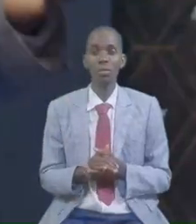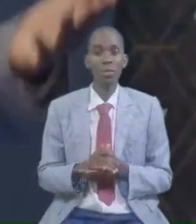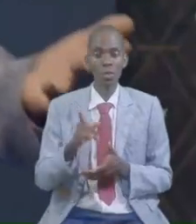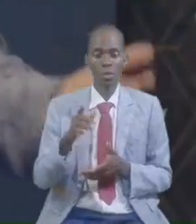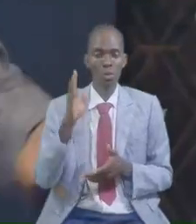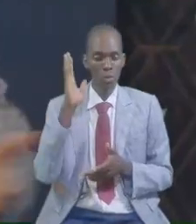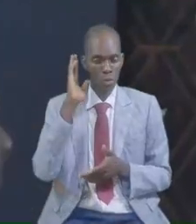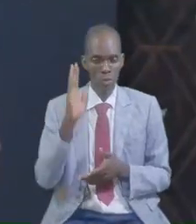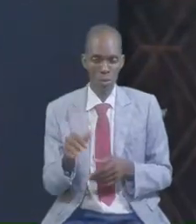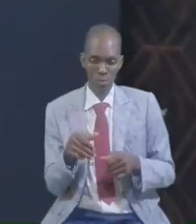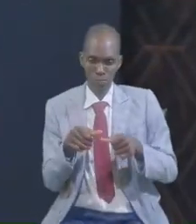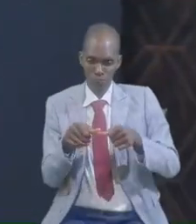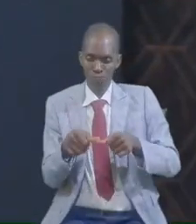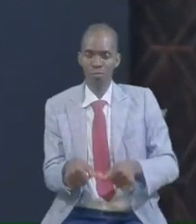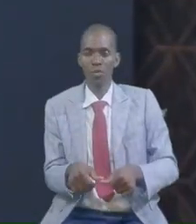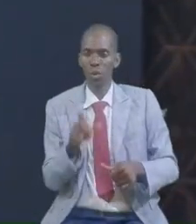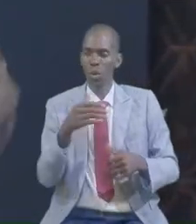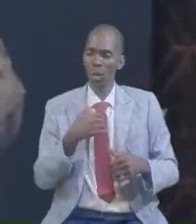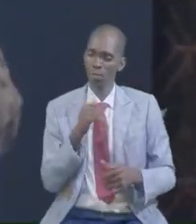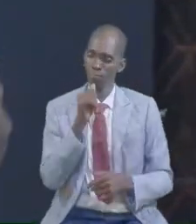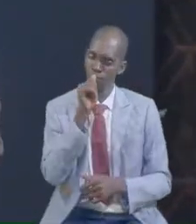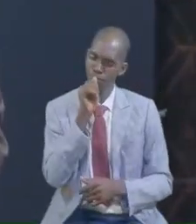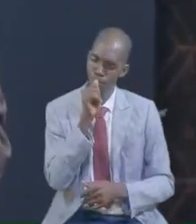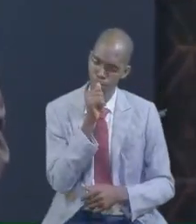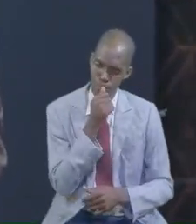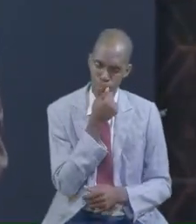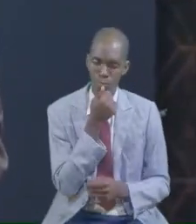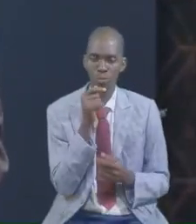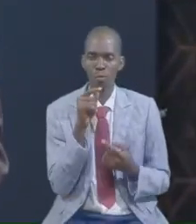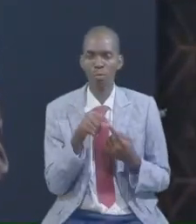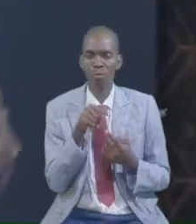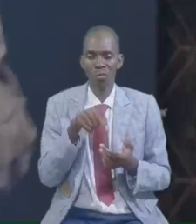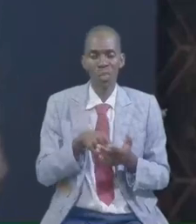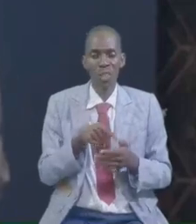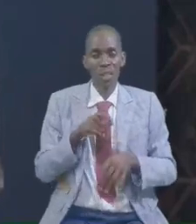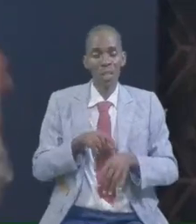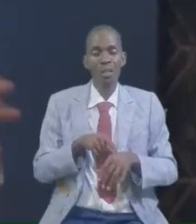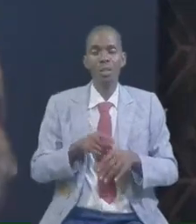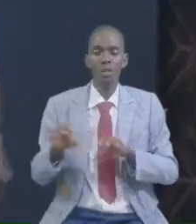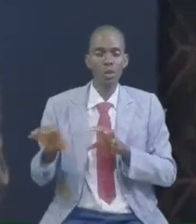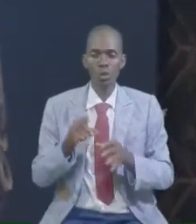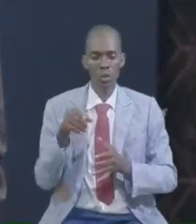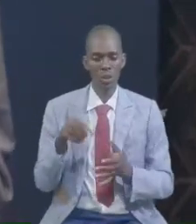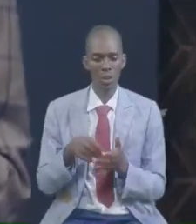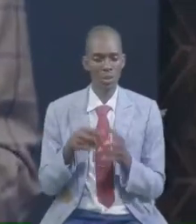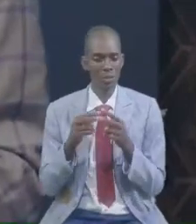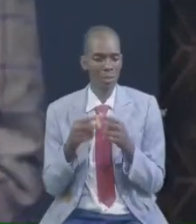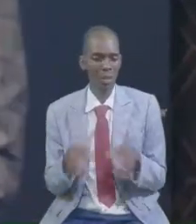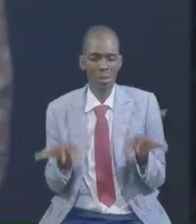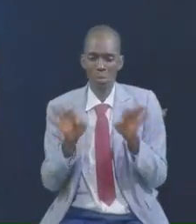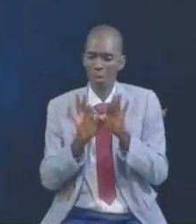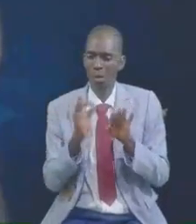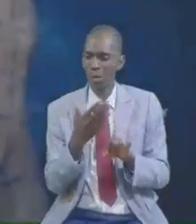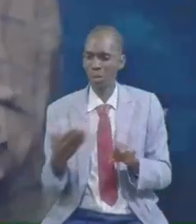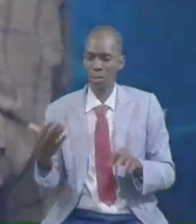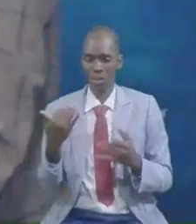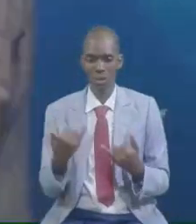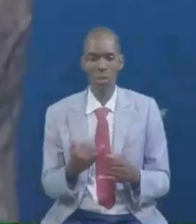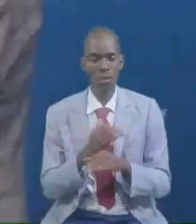Tu es resté jusqu'à ce moment. Fais cette chose importante maintenant. Que rien